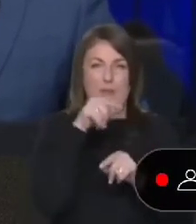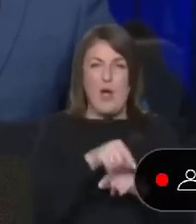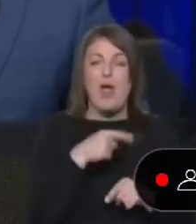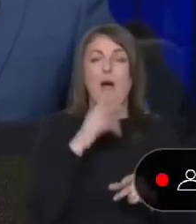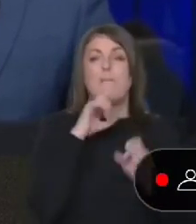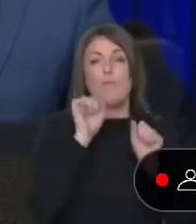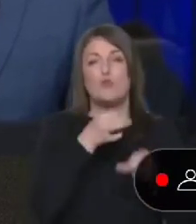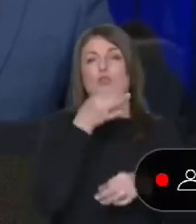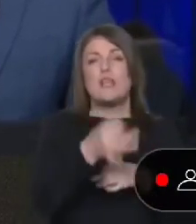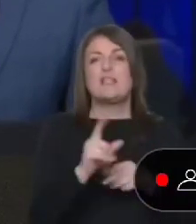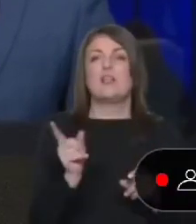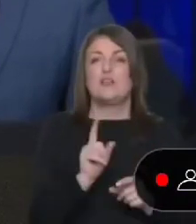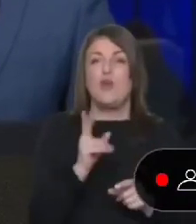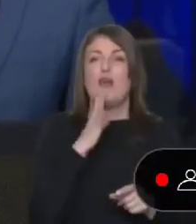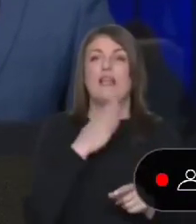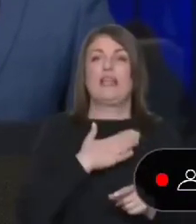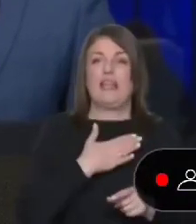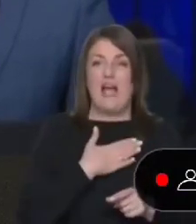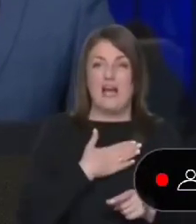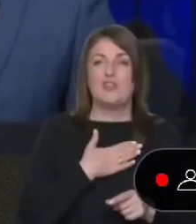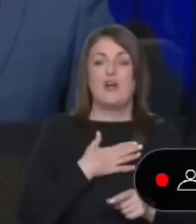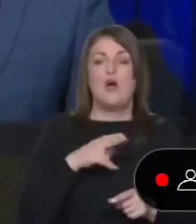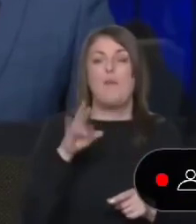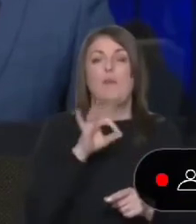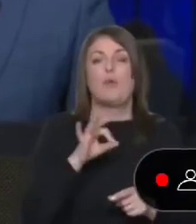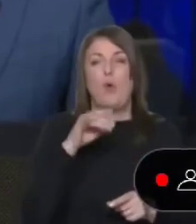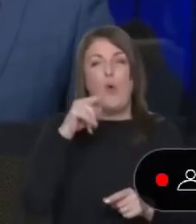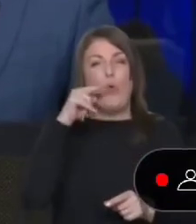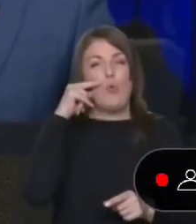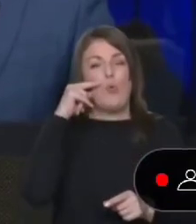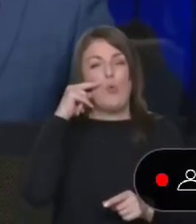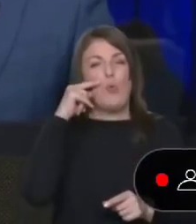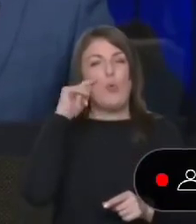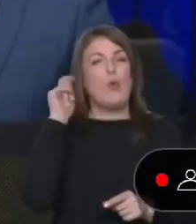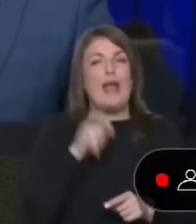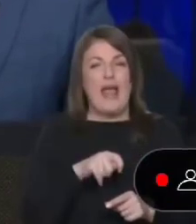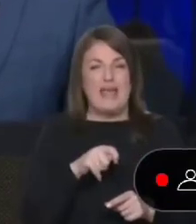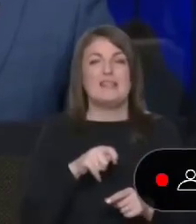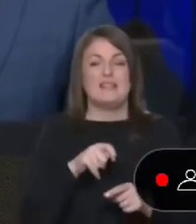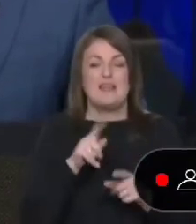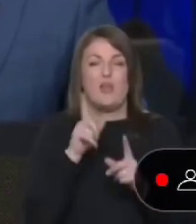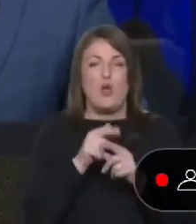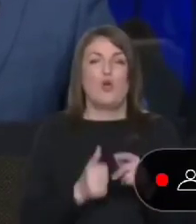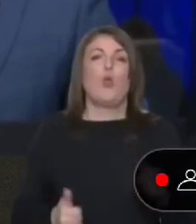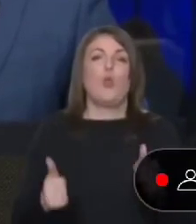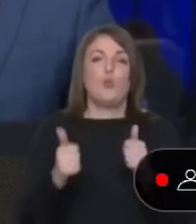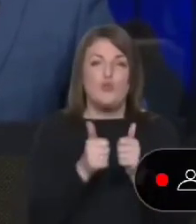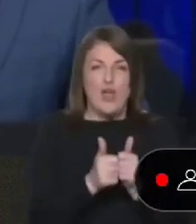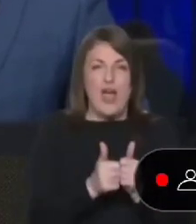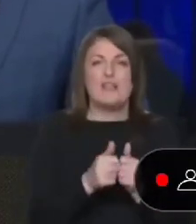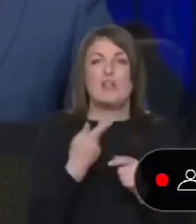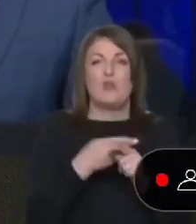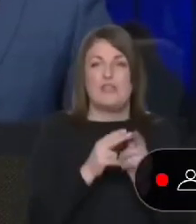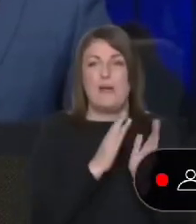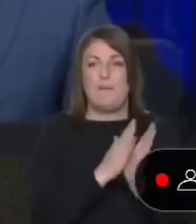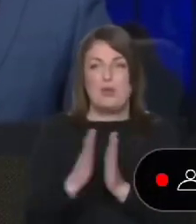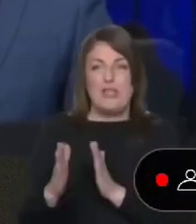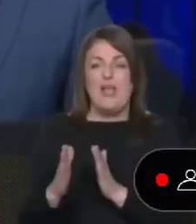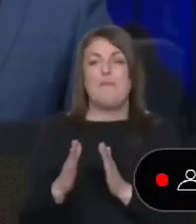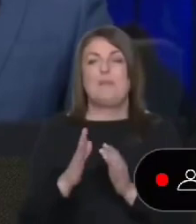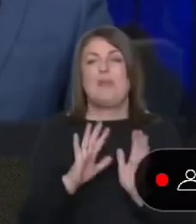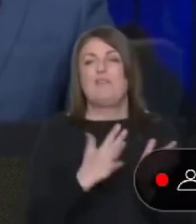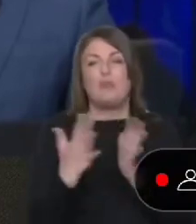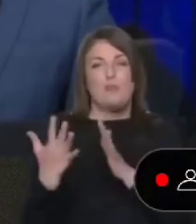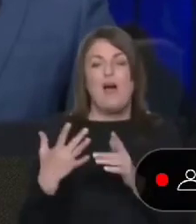сказати що і наша українська подпілля долучається до цих процесів і відбувається